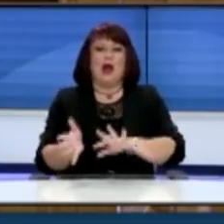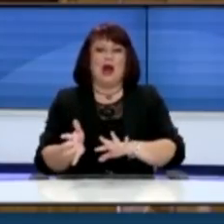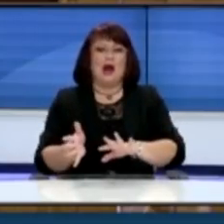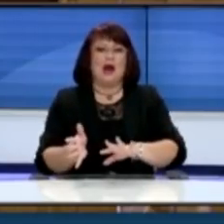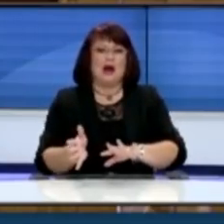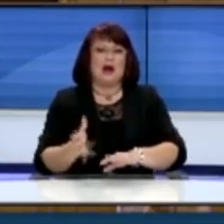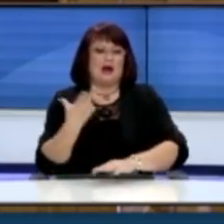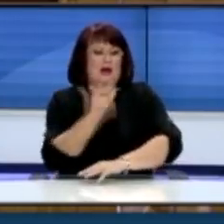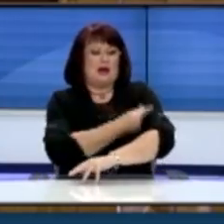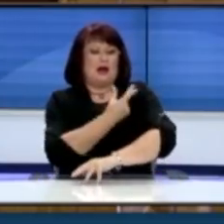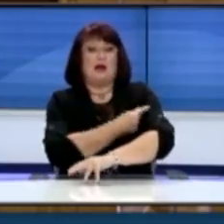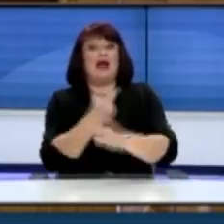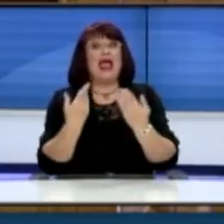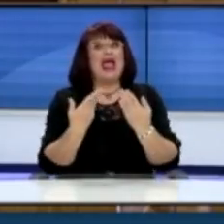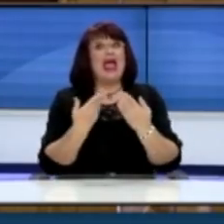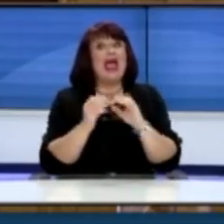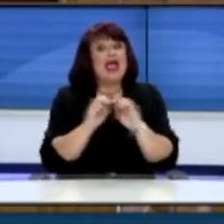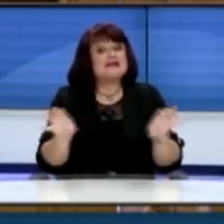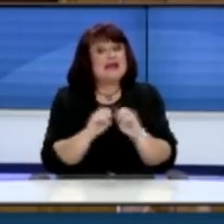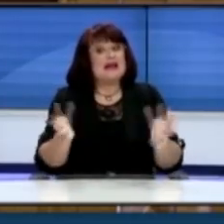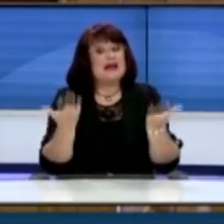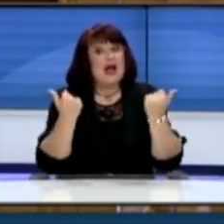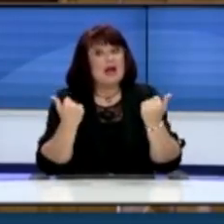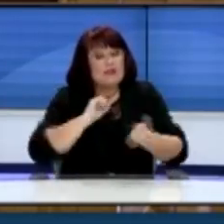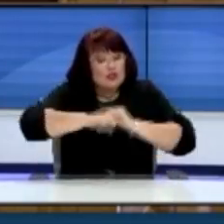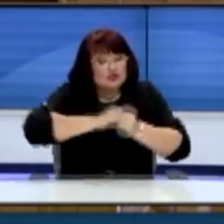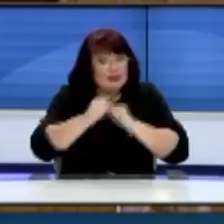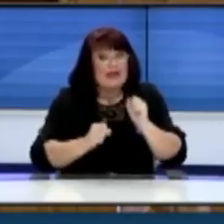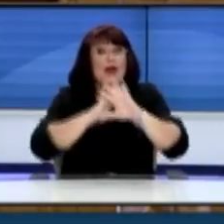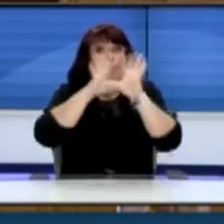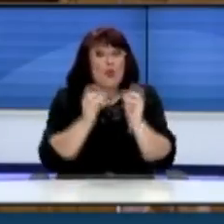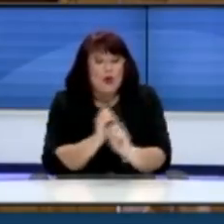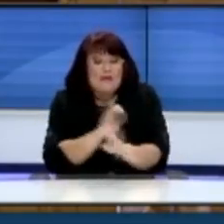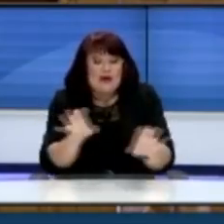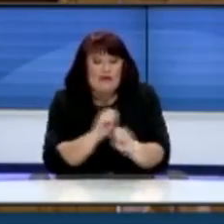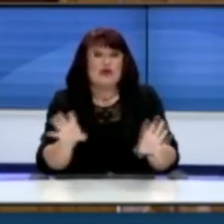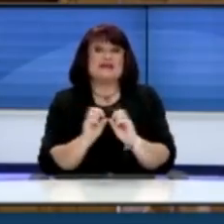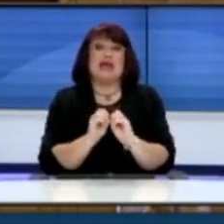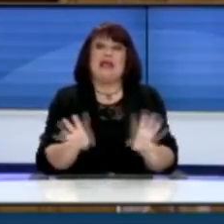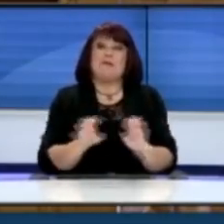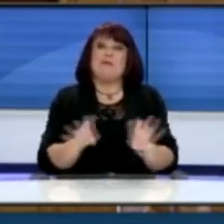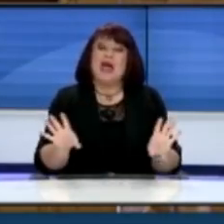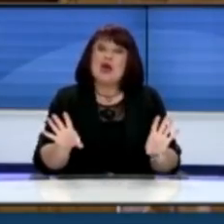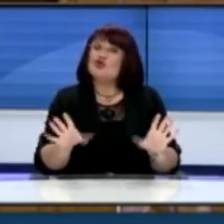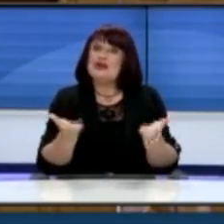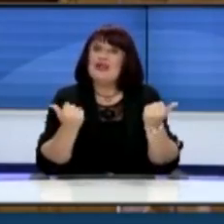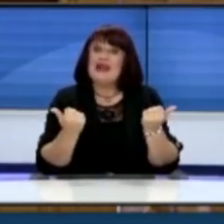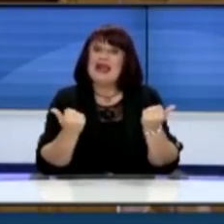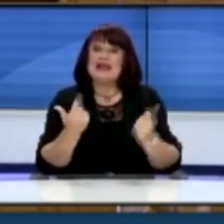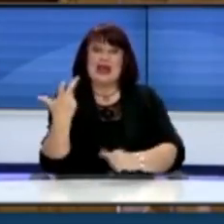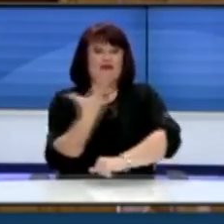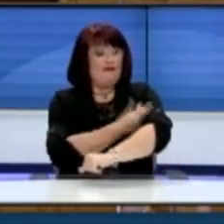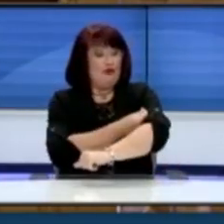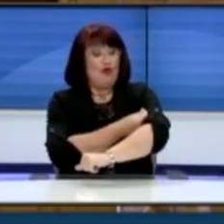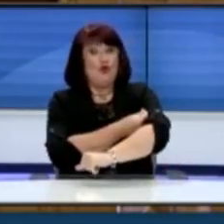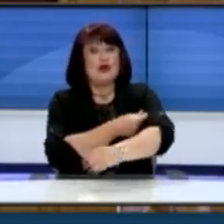λειψή εμβολιαστική εκστρατεία, την απουσία ολοκληρωμένης πληροφόρησης, ενημέρωσης, τη μετατροπή του εμβολίου σε